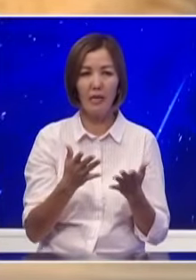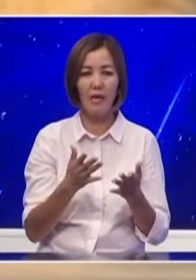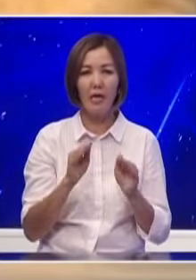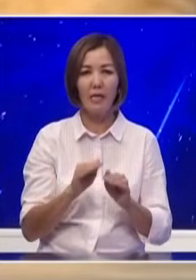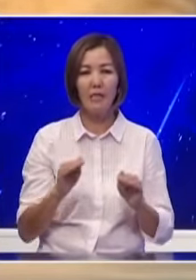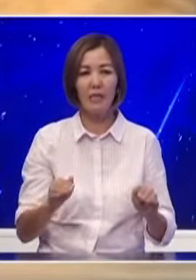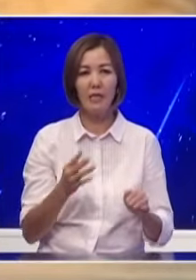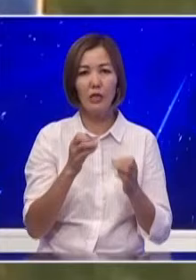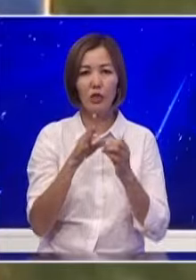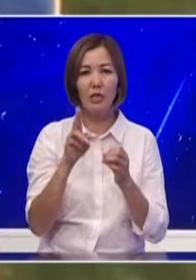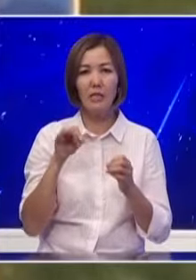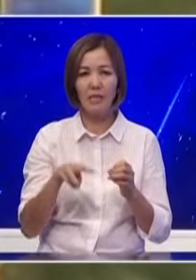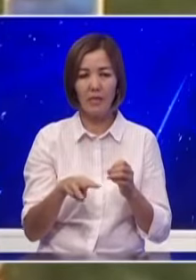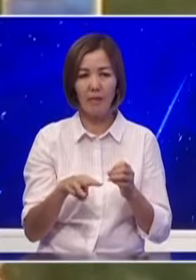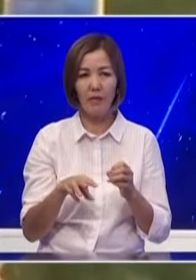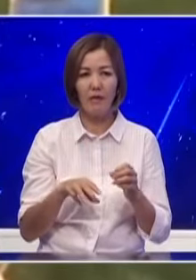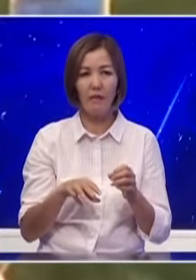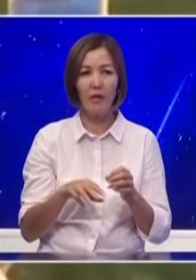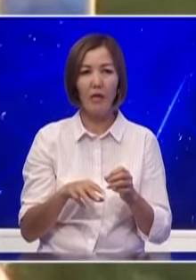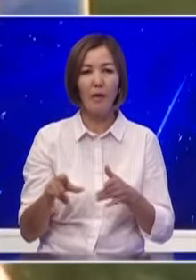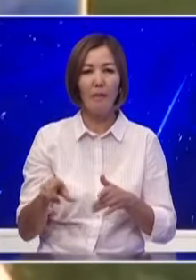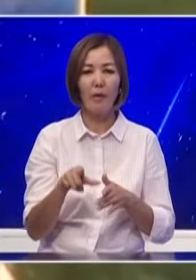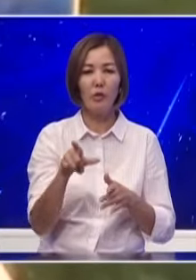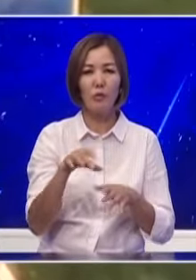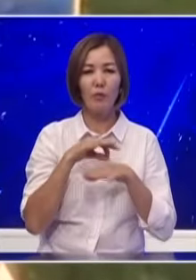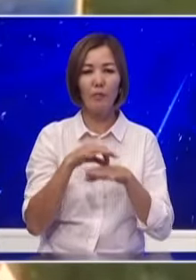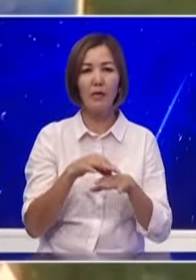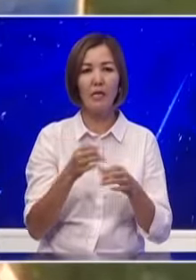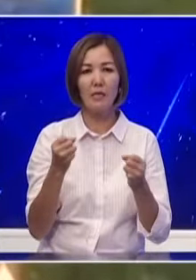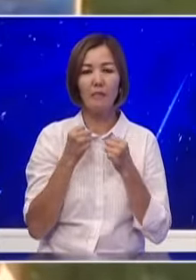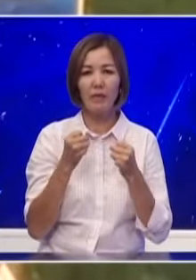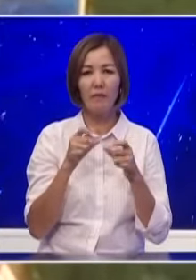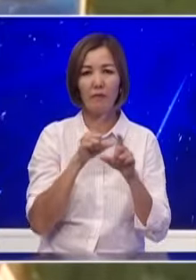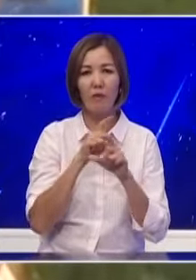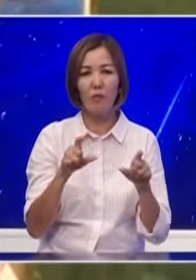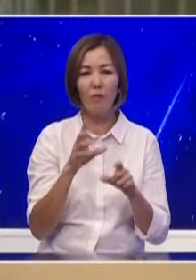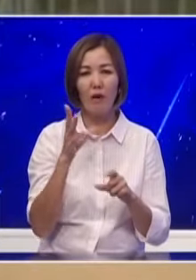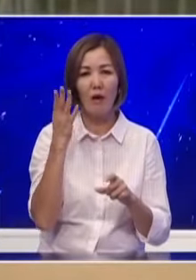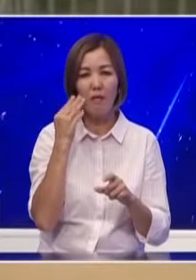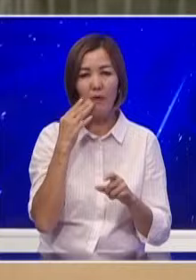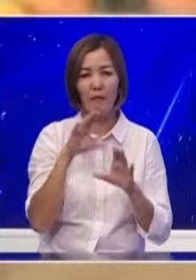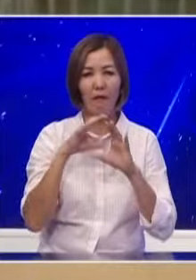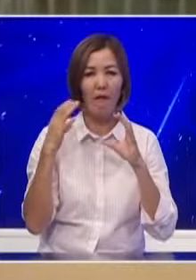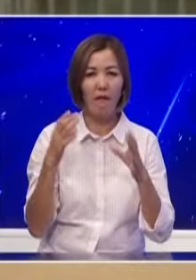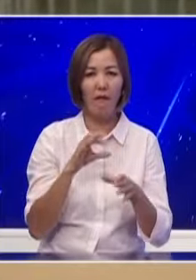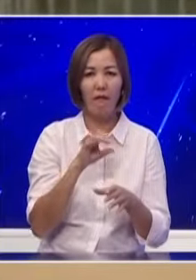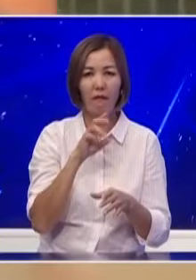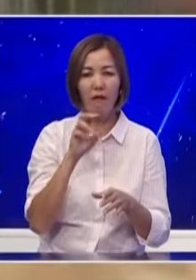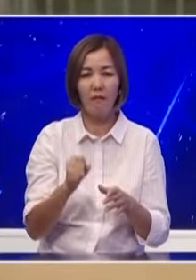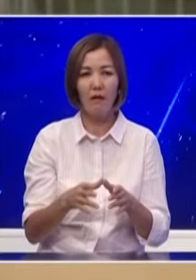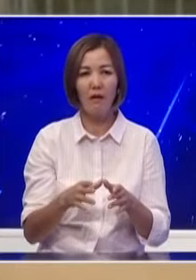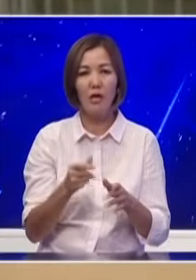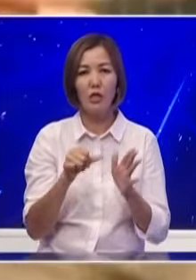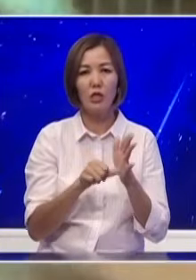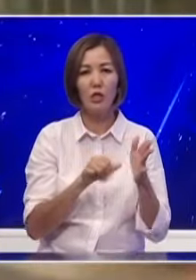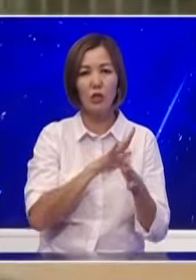детский на 14,5 километров. Маршруты проходили в районе спортивного комплекса «Алматы-Арена». Первая группа стартовала в 6